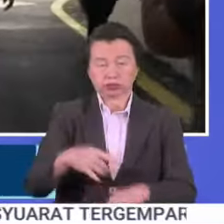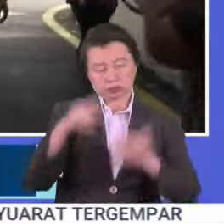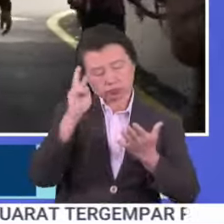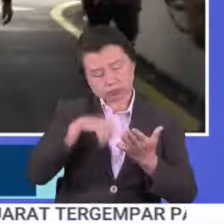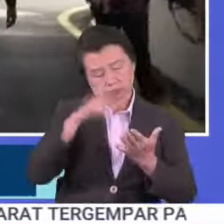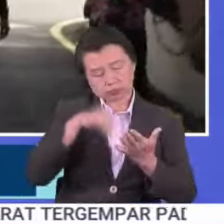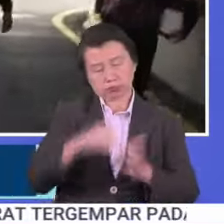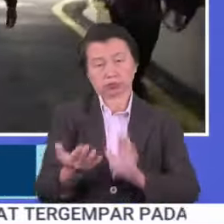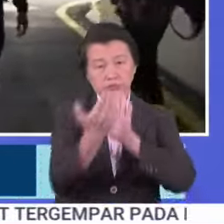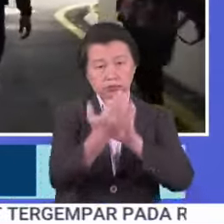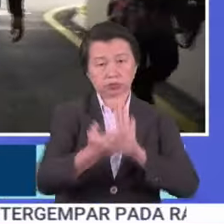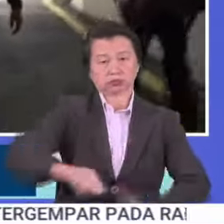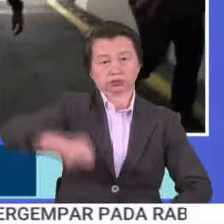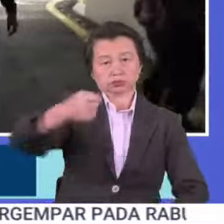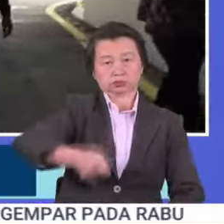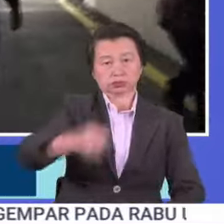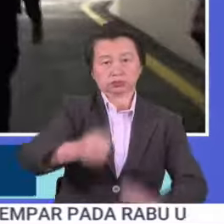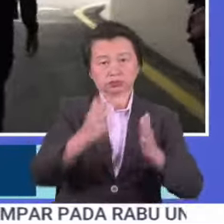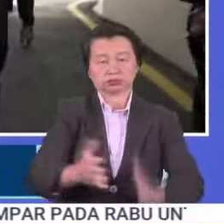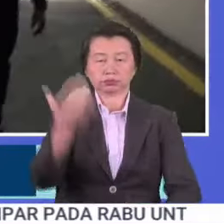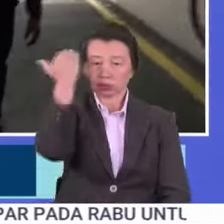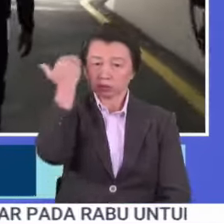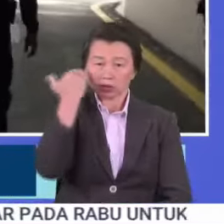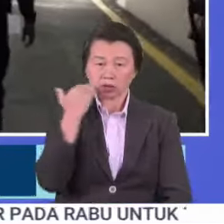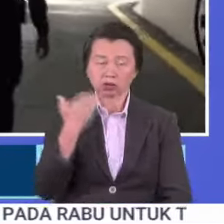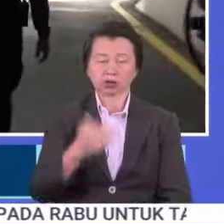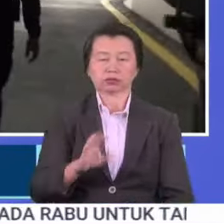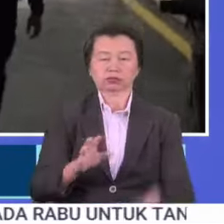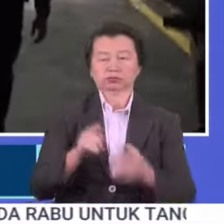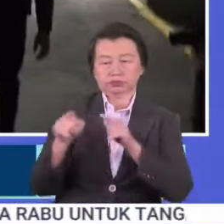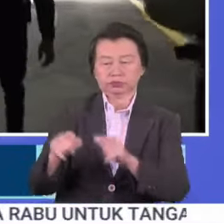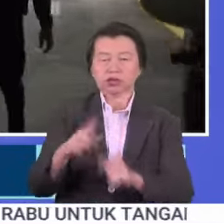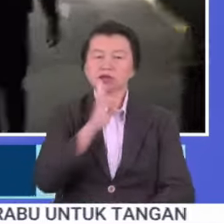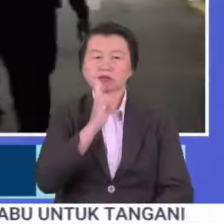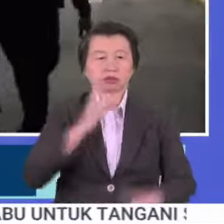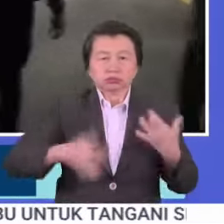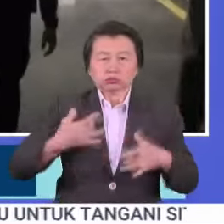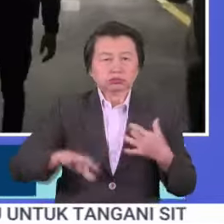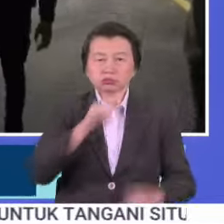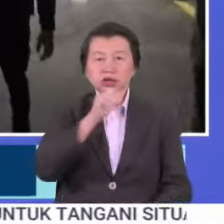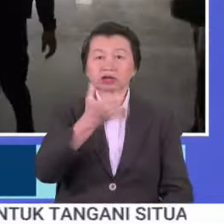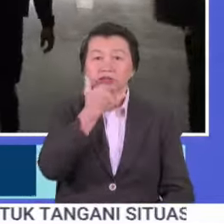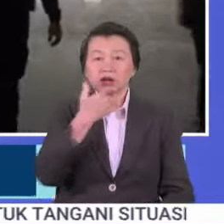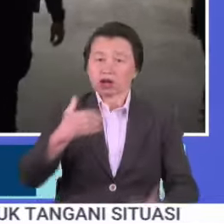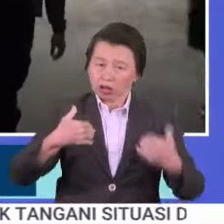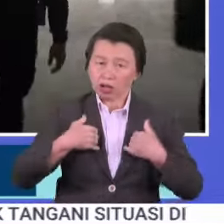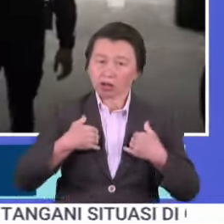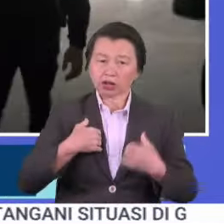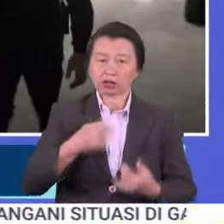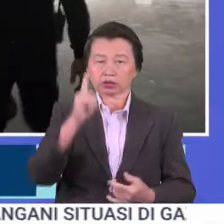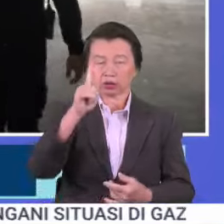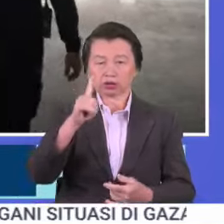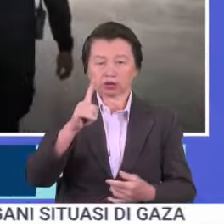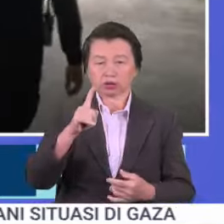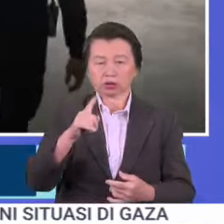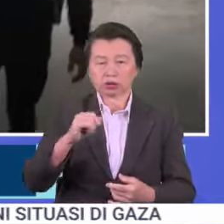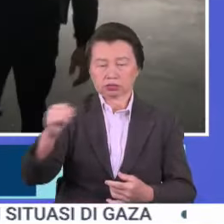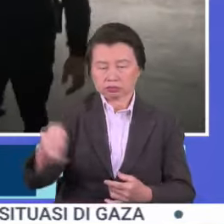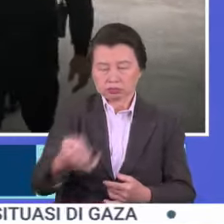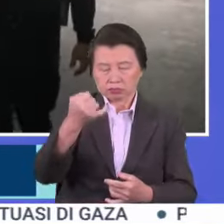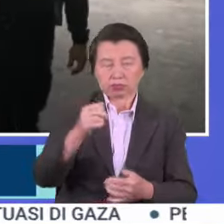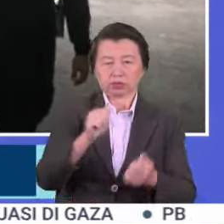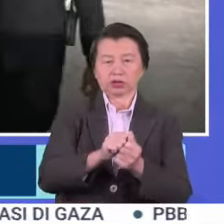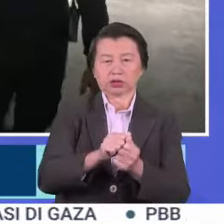pertuduhan dibacakan di hadapan Majistret. Di Mahkamah Session pula, tertuduh mengaku tidak bersalah memiliki sebilah kerambit bersama